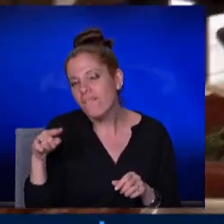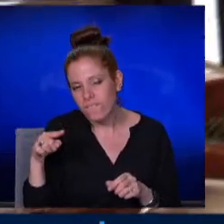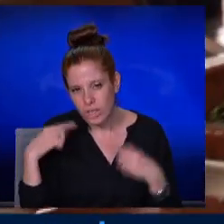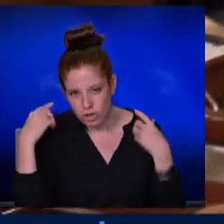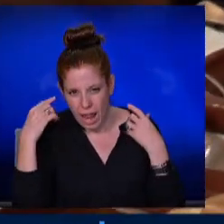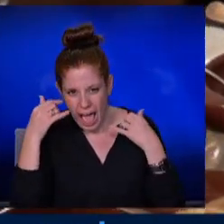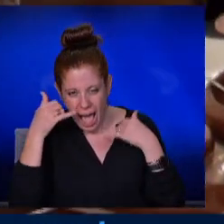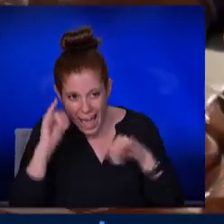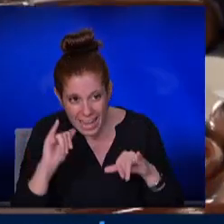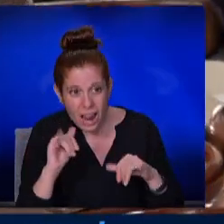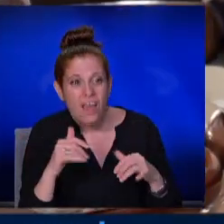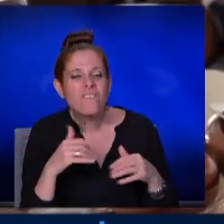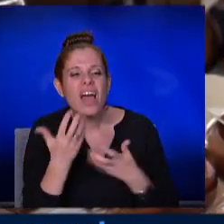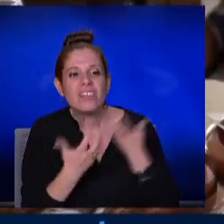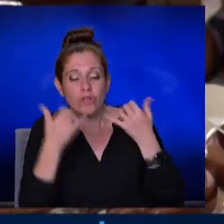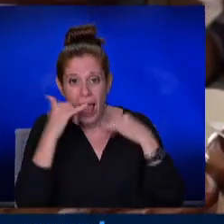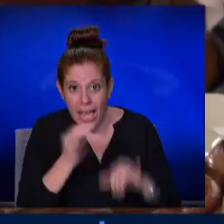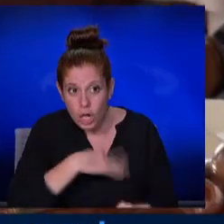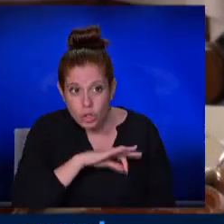עגל שלנו, לחם טבוך,